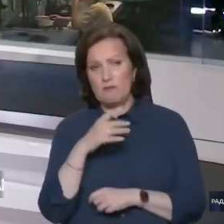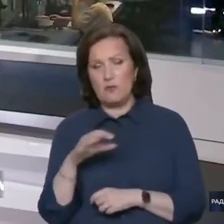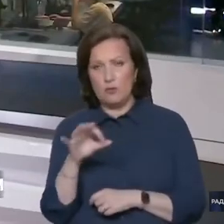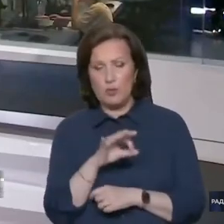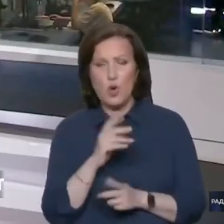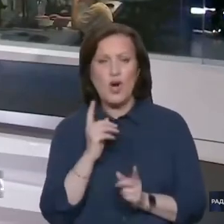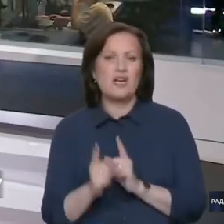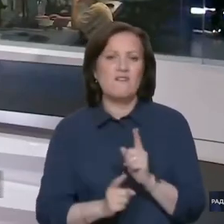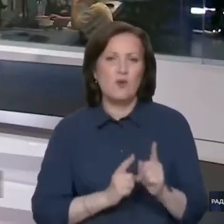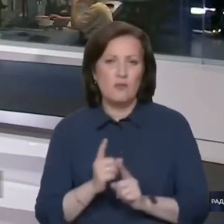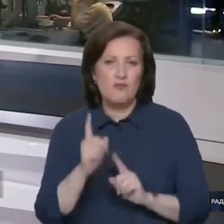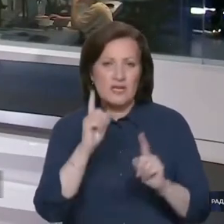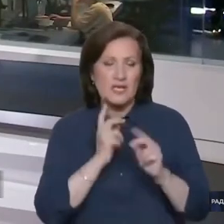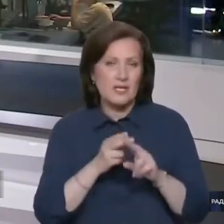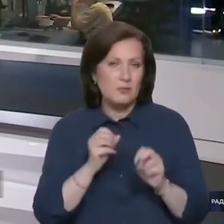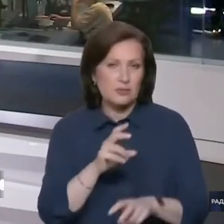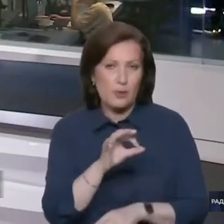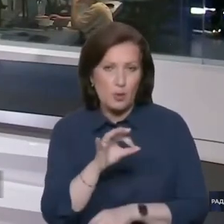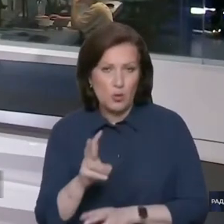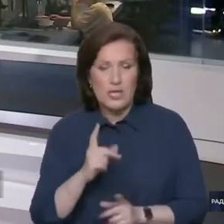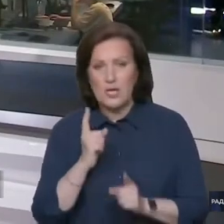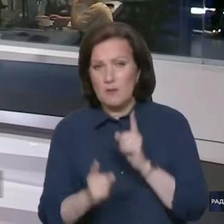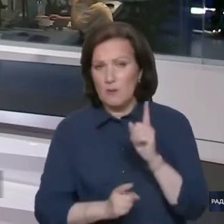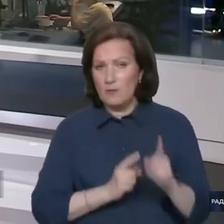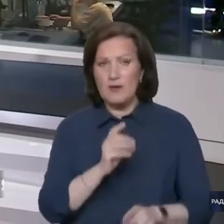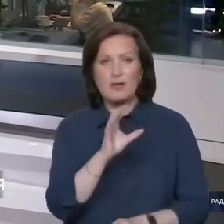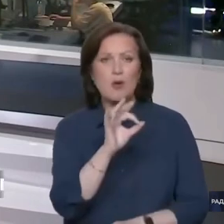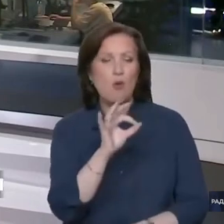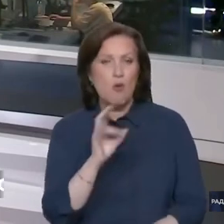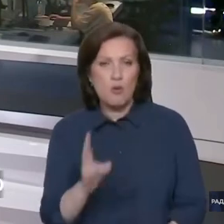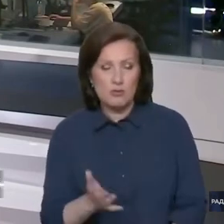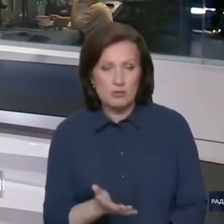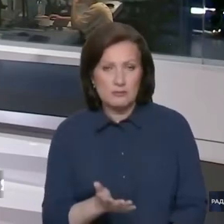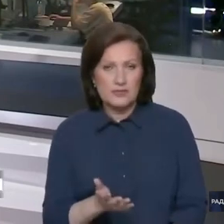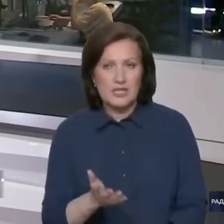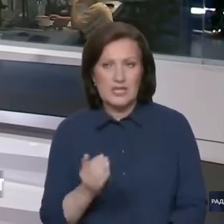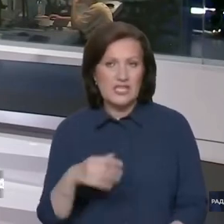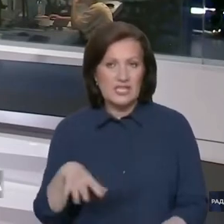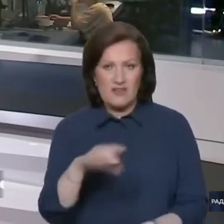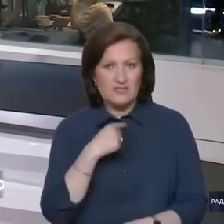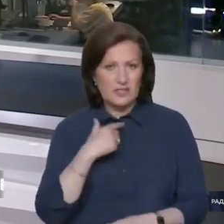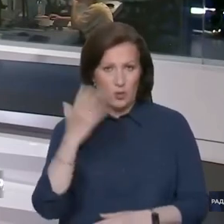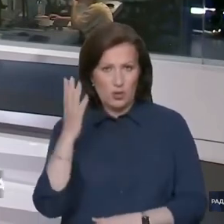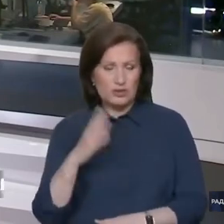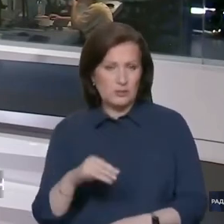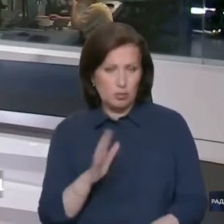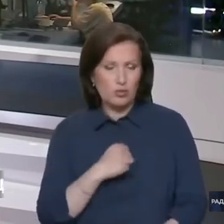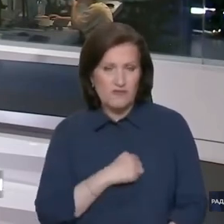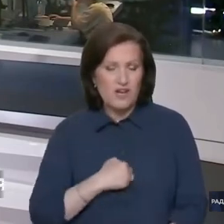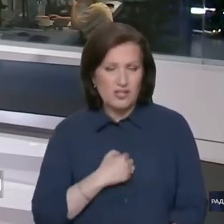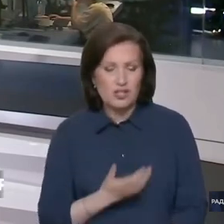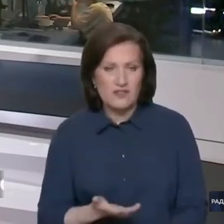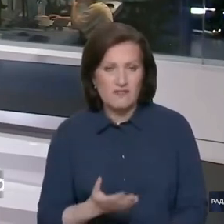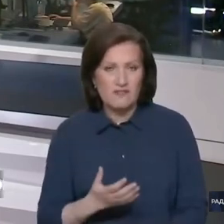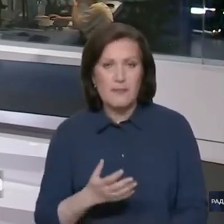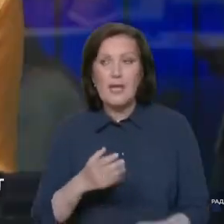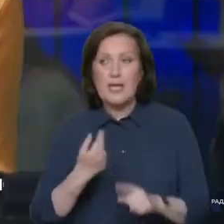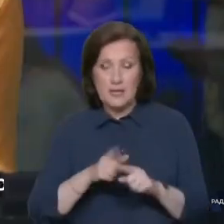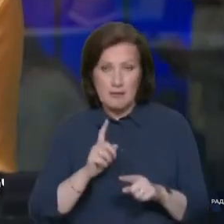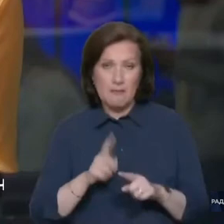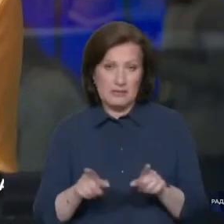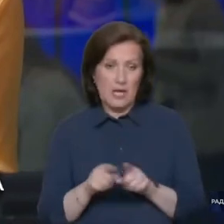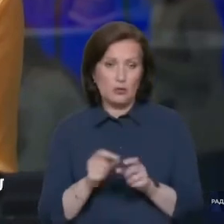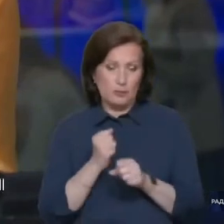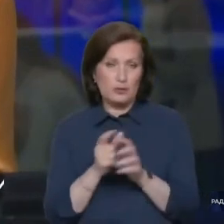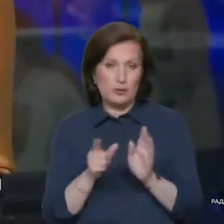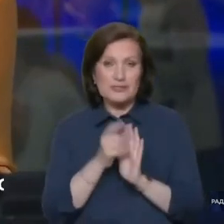про реформування Ради безпеки ООН, реформування самої ООН. І там всі голоси будуть важливі. І ми також працюємо з